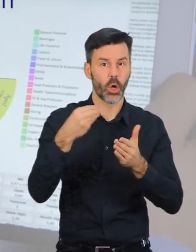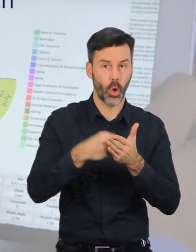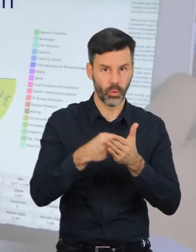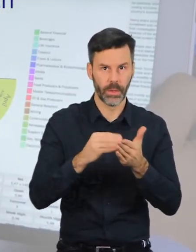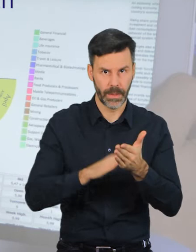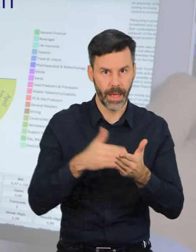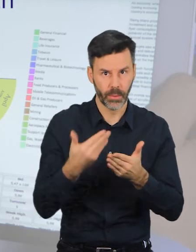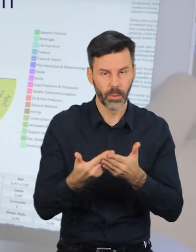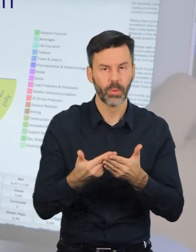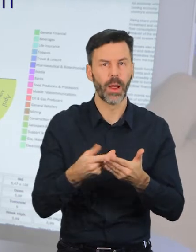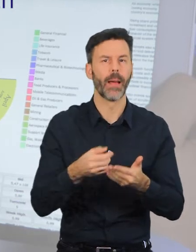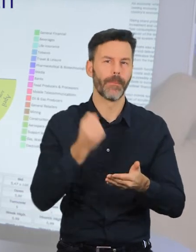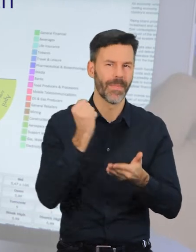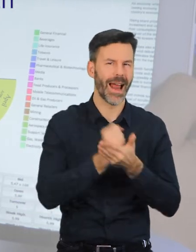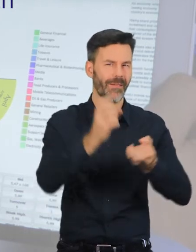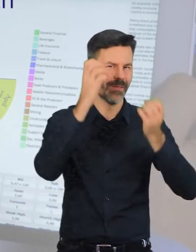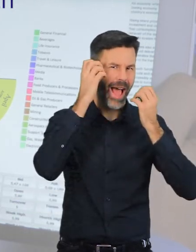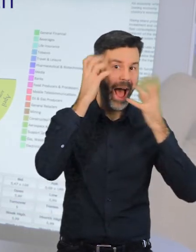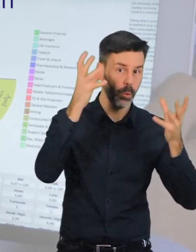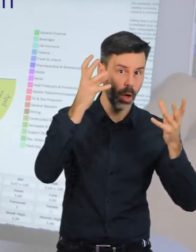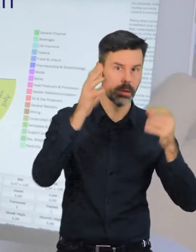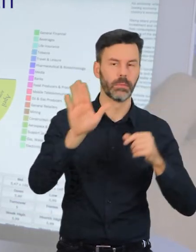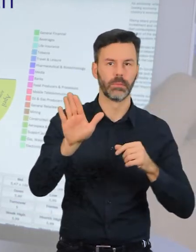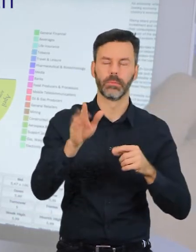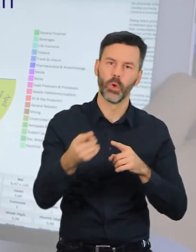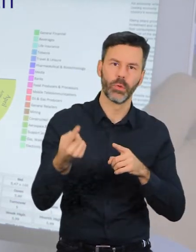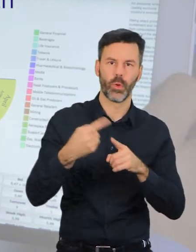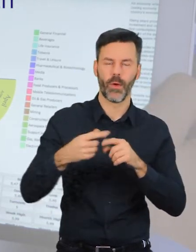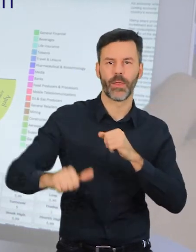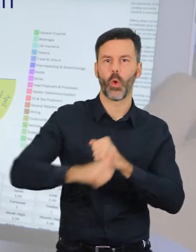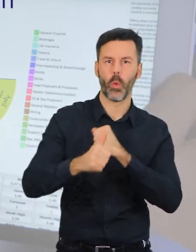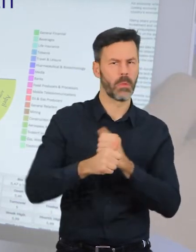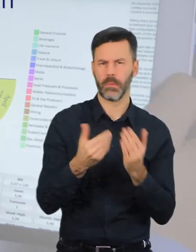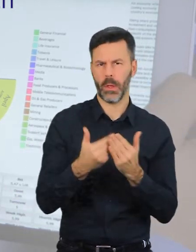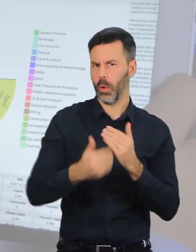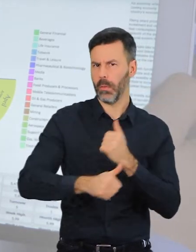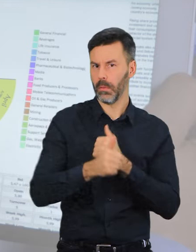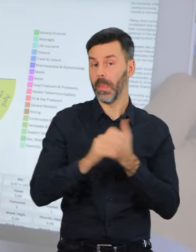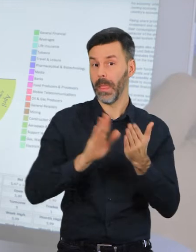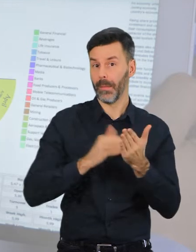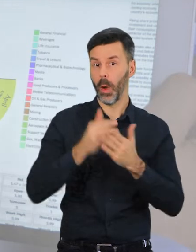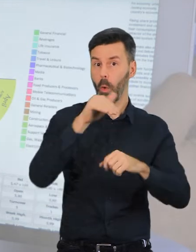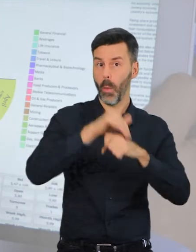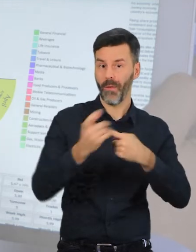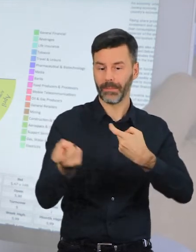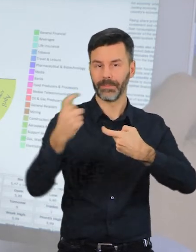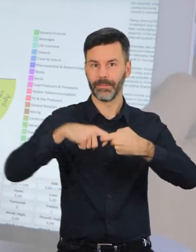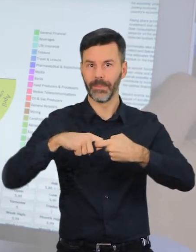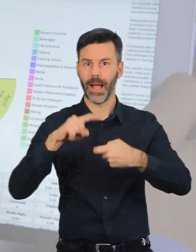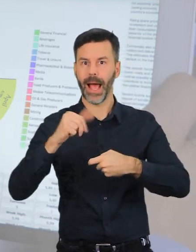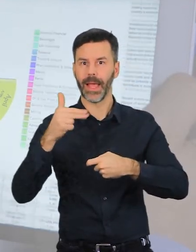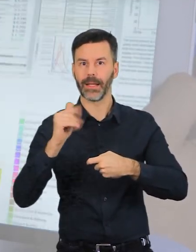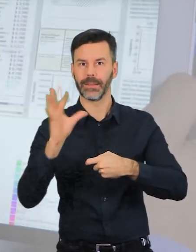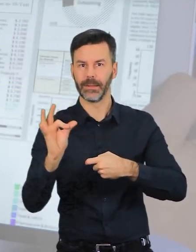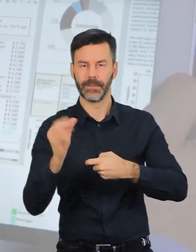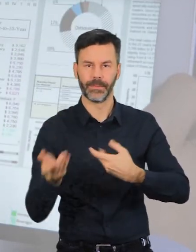praw autorskich, dokument poświadczający ich zastosowanie, np. aneks do umowy. Oświadczenia pracowników